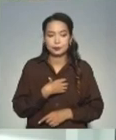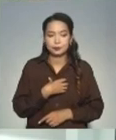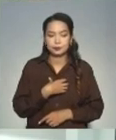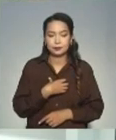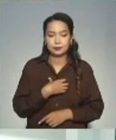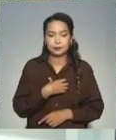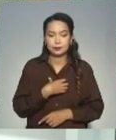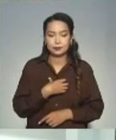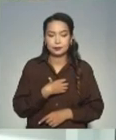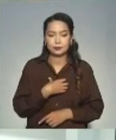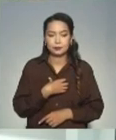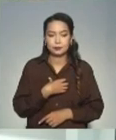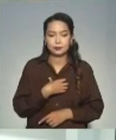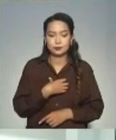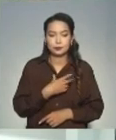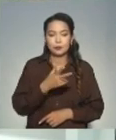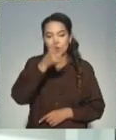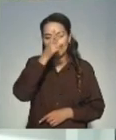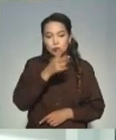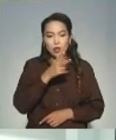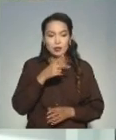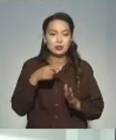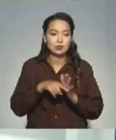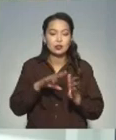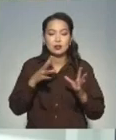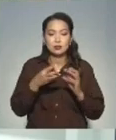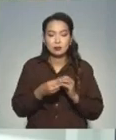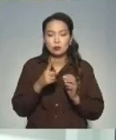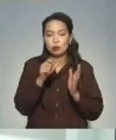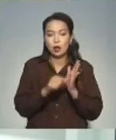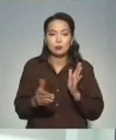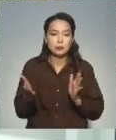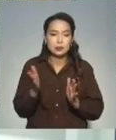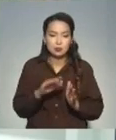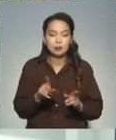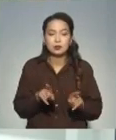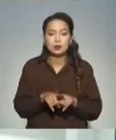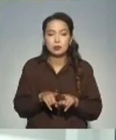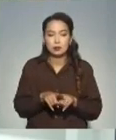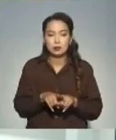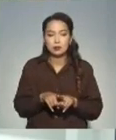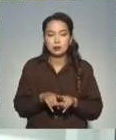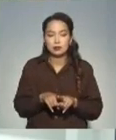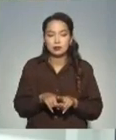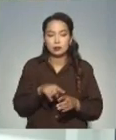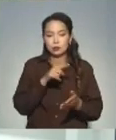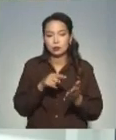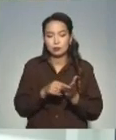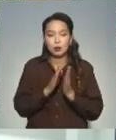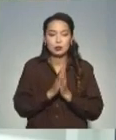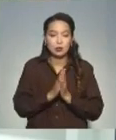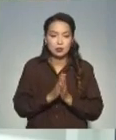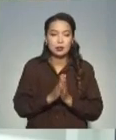соңғы 3 айдың ішінде біз 60-тан астам депутаттық